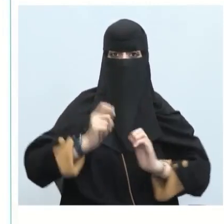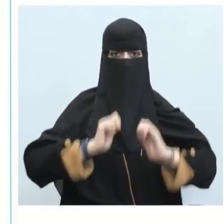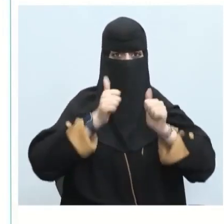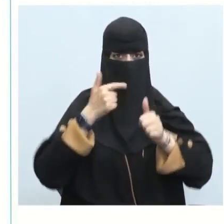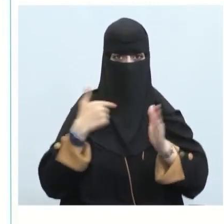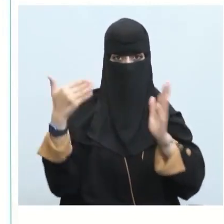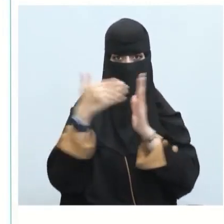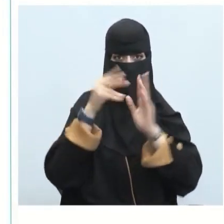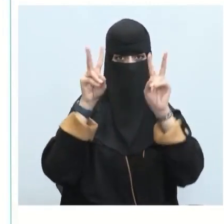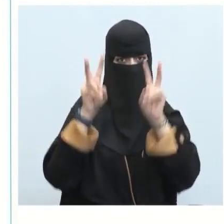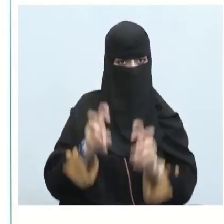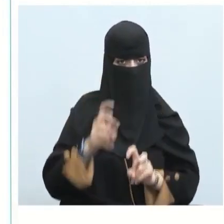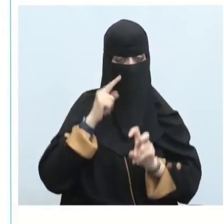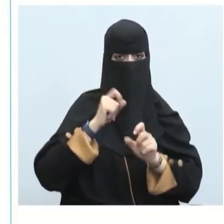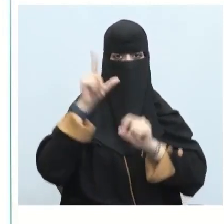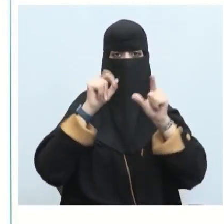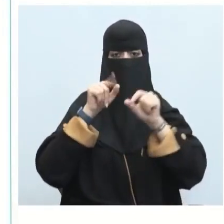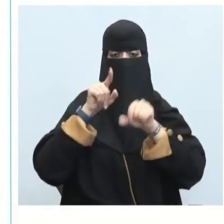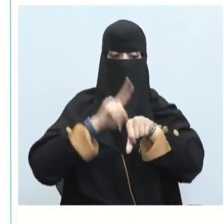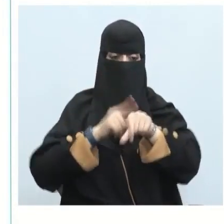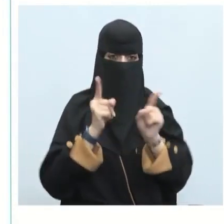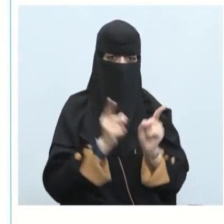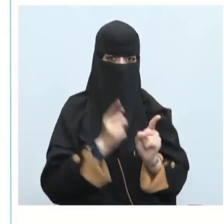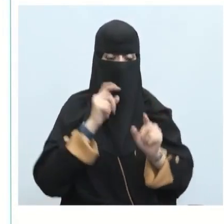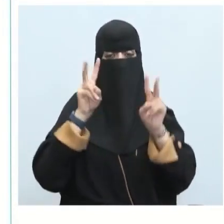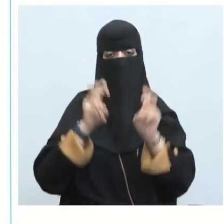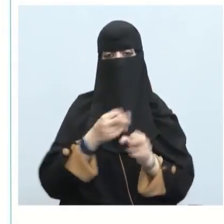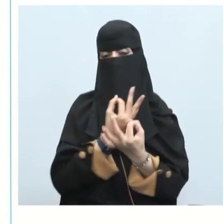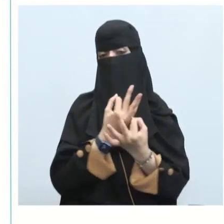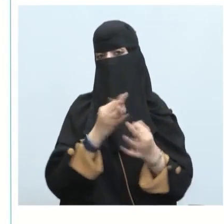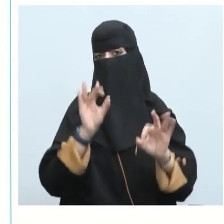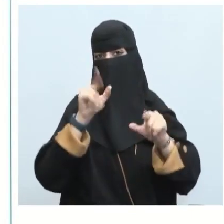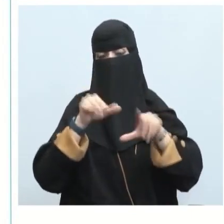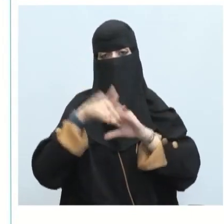يؤدي انقطاع الاتصال الطفيف الى تعريض عملك اكمله